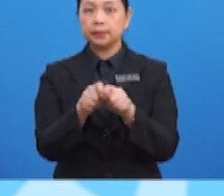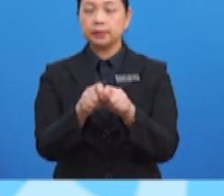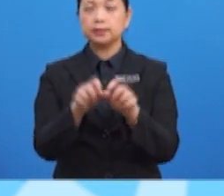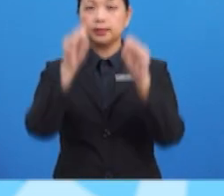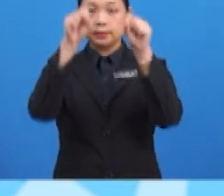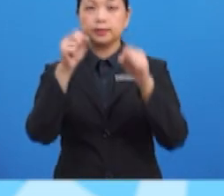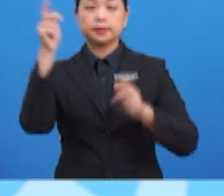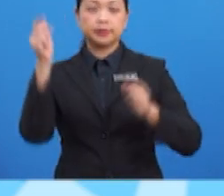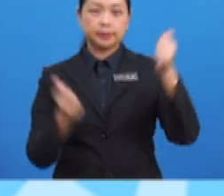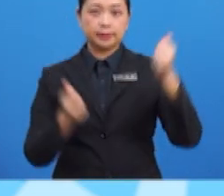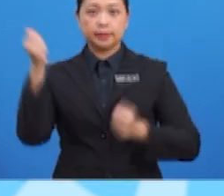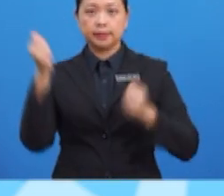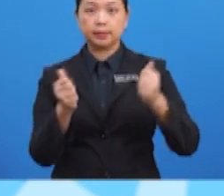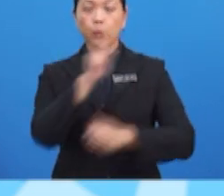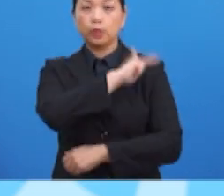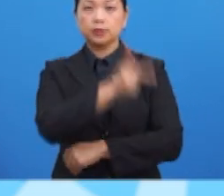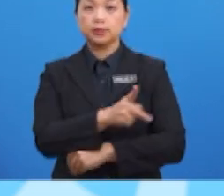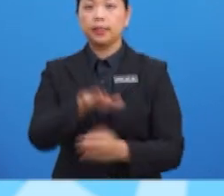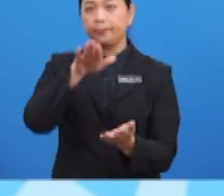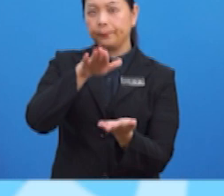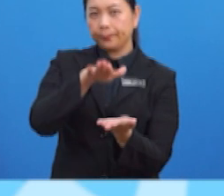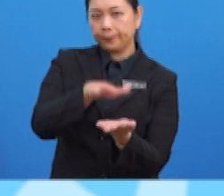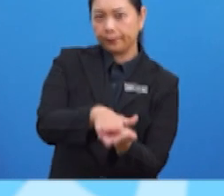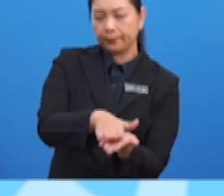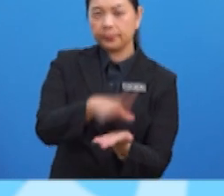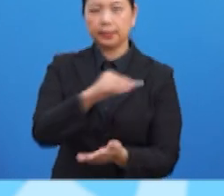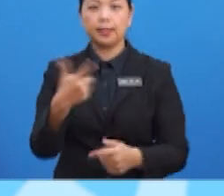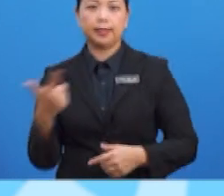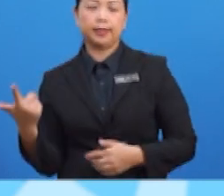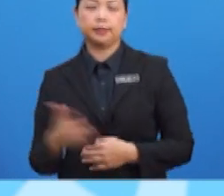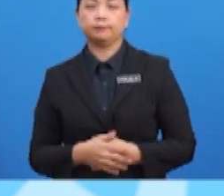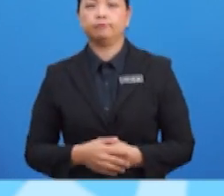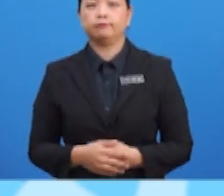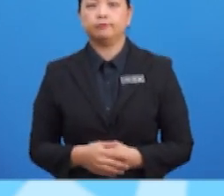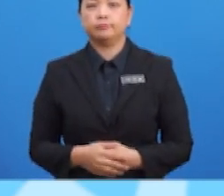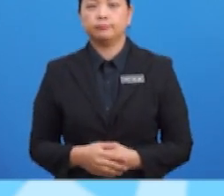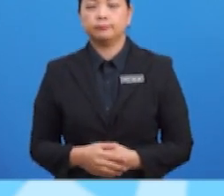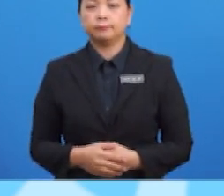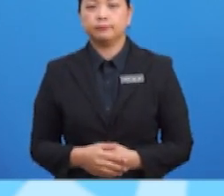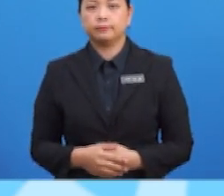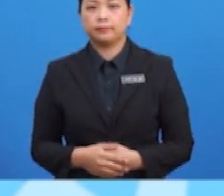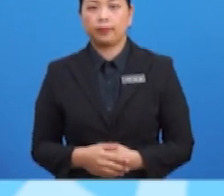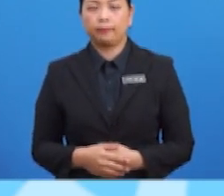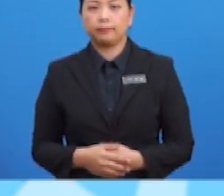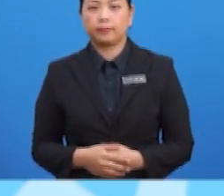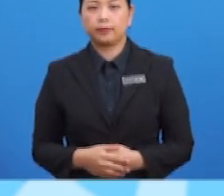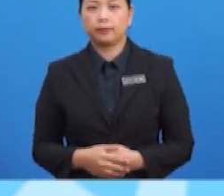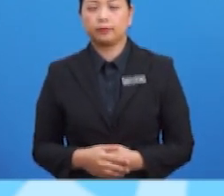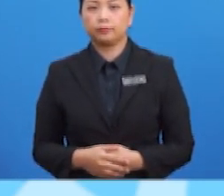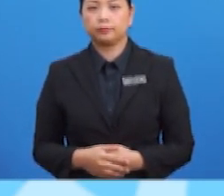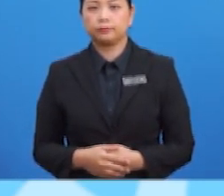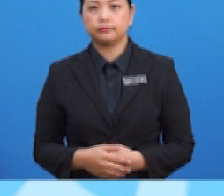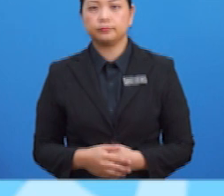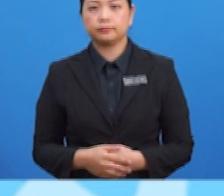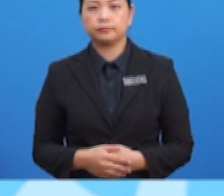kuasa, sistem brake dan sebagainya. Ini adalah litar asas sistem